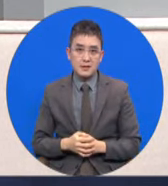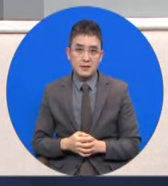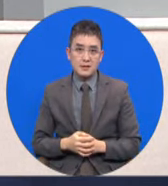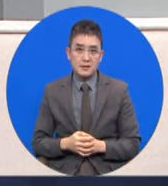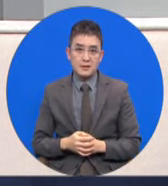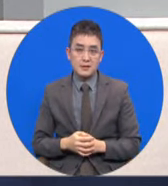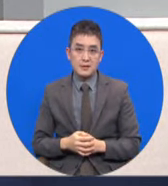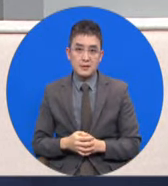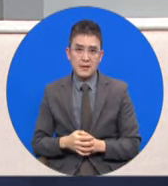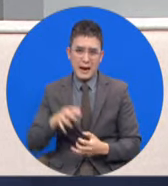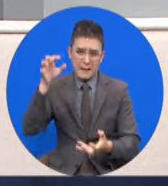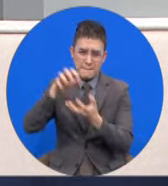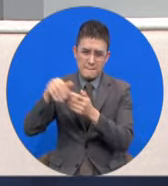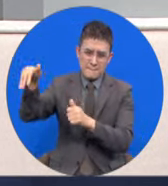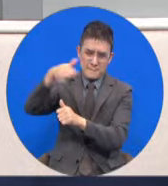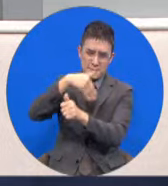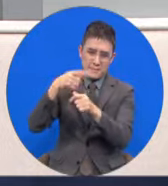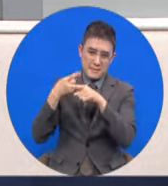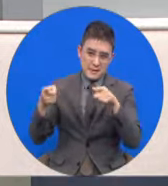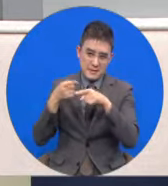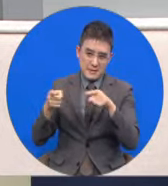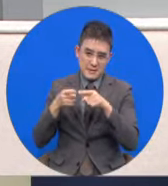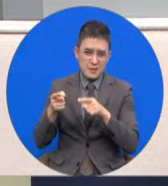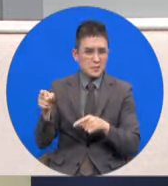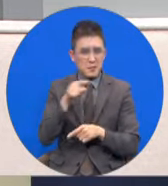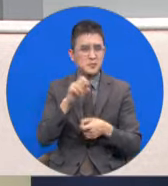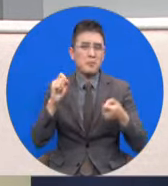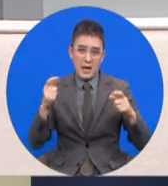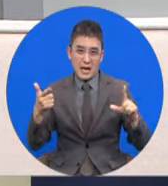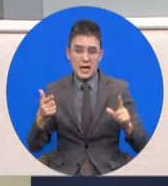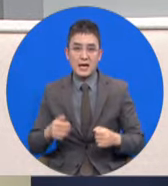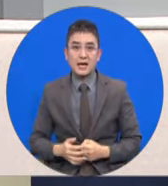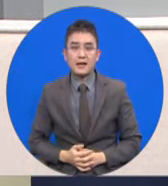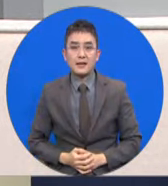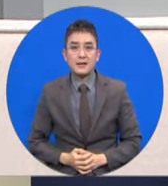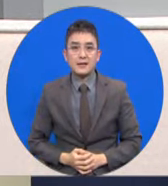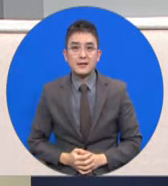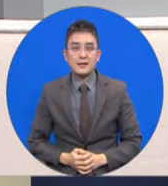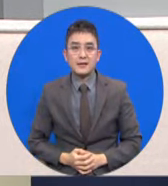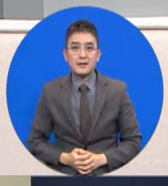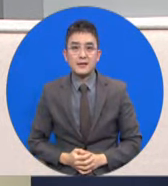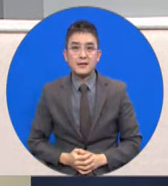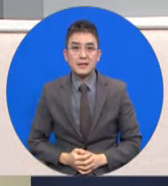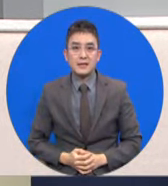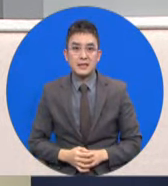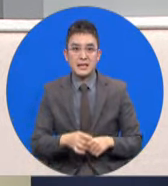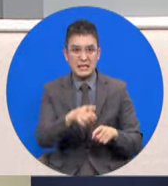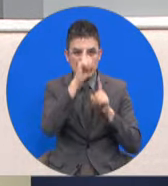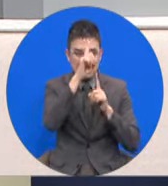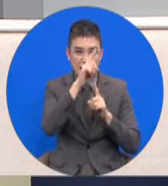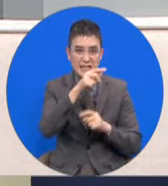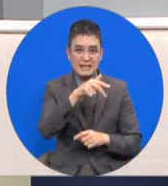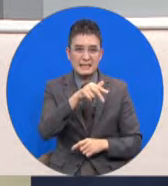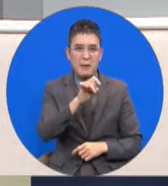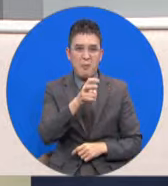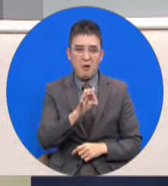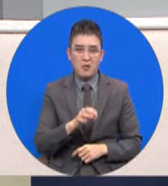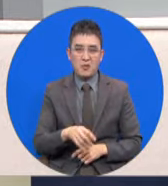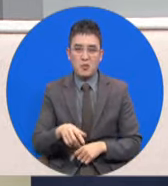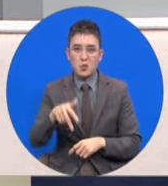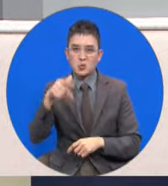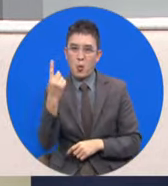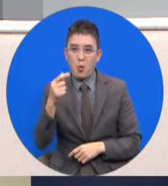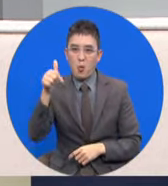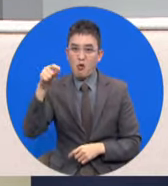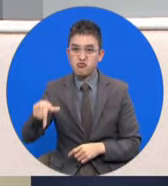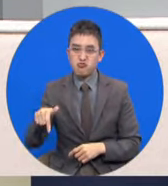갖다가 하는 걸 보면은 조금 다른 것이 아닌가 일단 그런 생각이 드는데 그런데 사실은 2조 심판이라고 하는 건 어떻게 보면 당연할 수밖에 없는